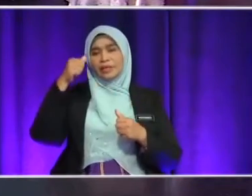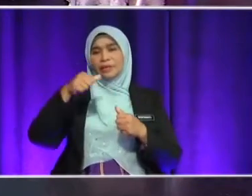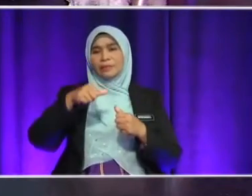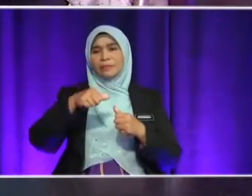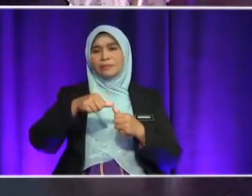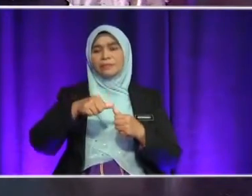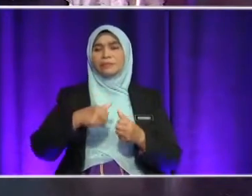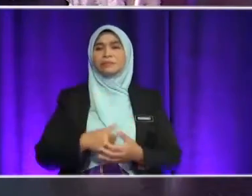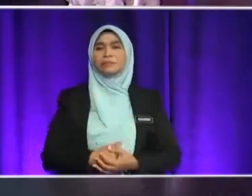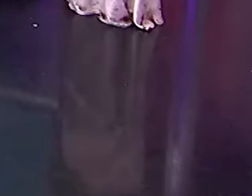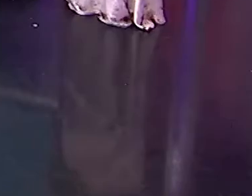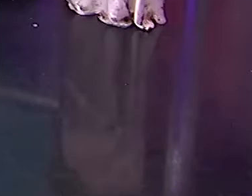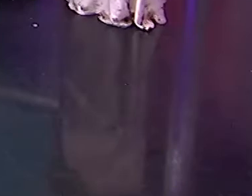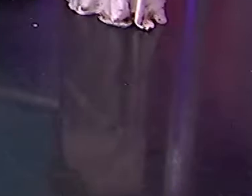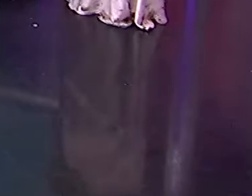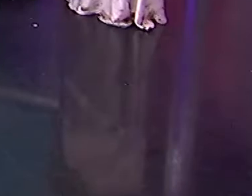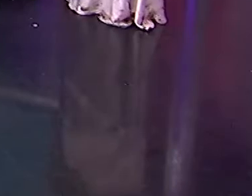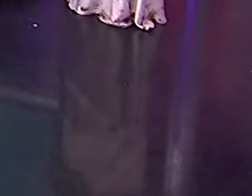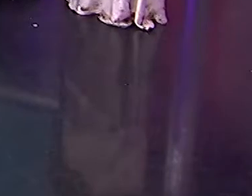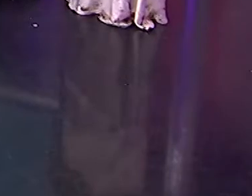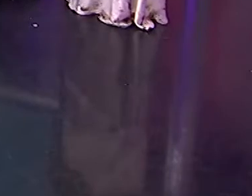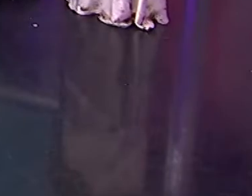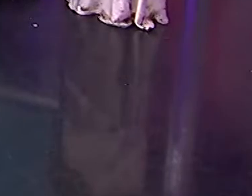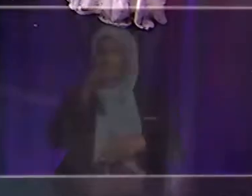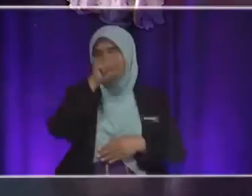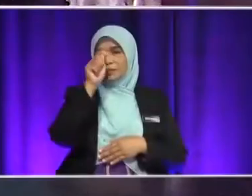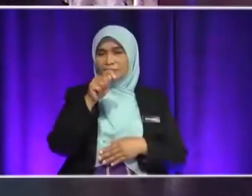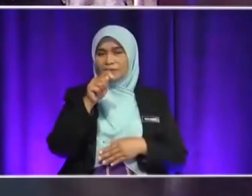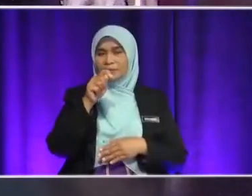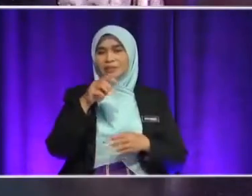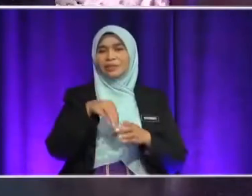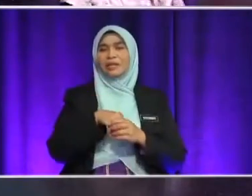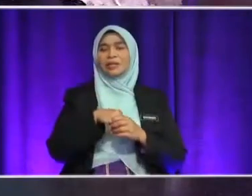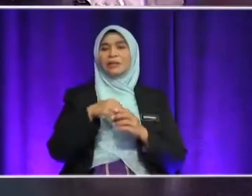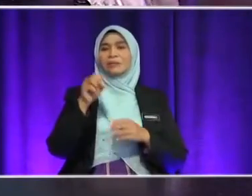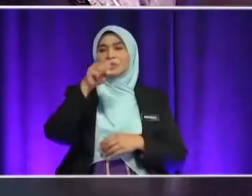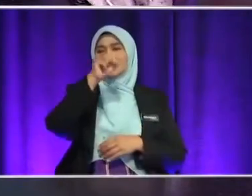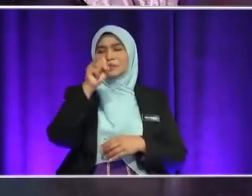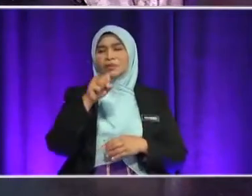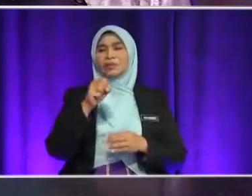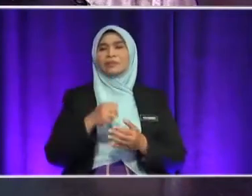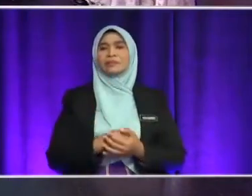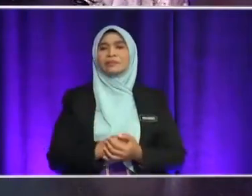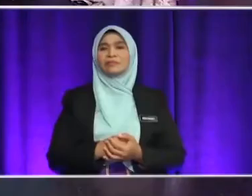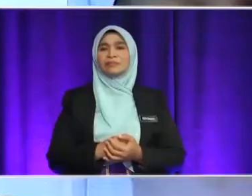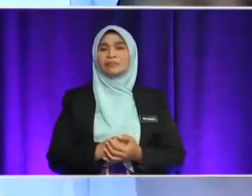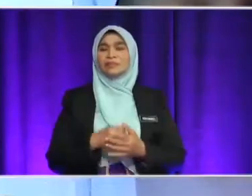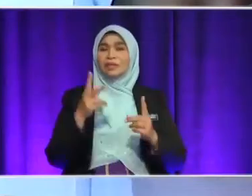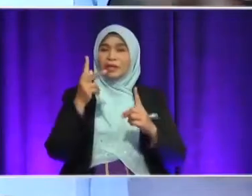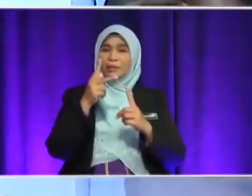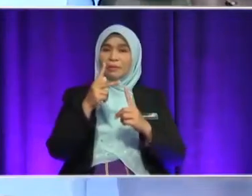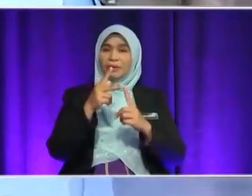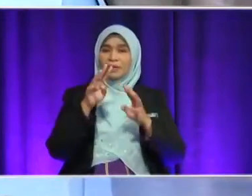dan inilah yang akan ditanya dalam Soalnya nanti Insyaallah Oke baik jadi kepada murid-muri